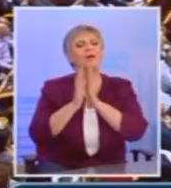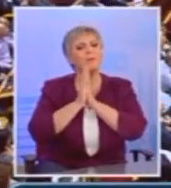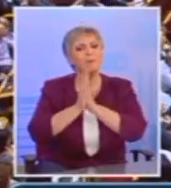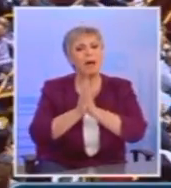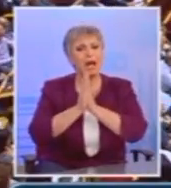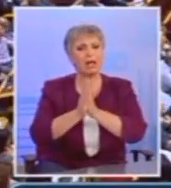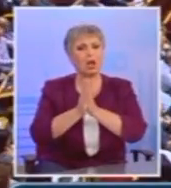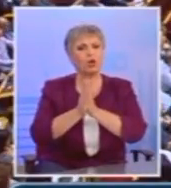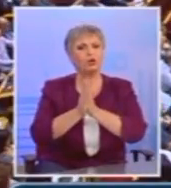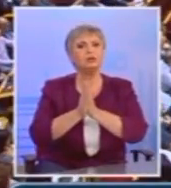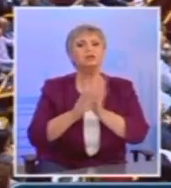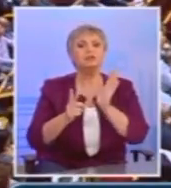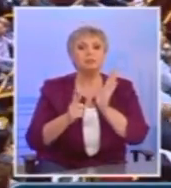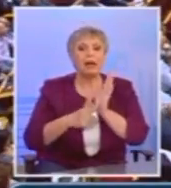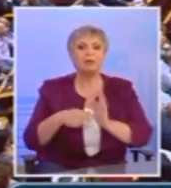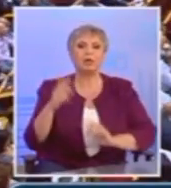Συνεχίστε.